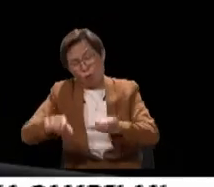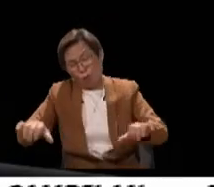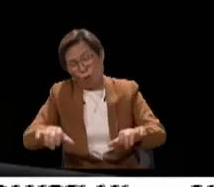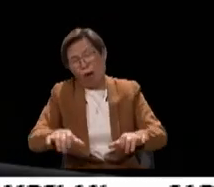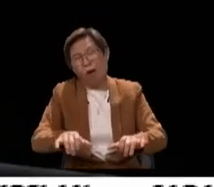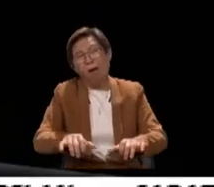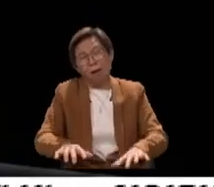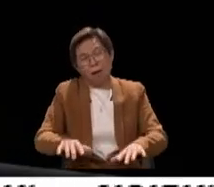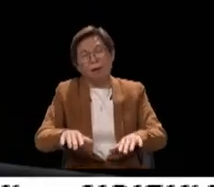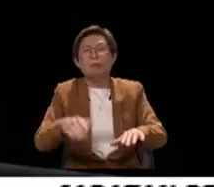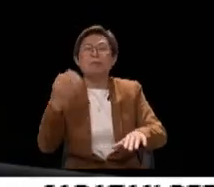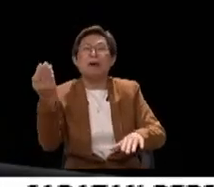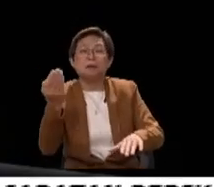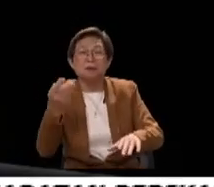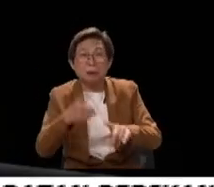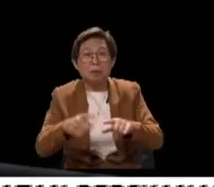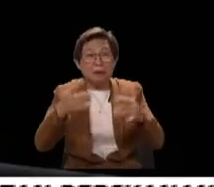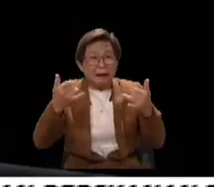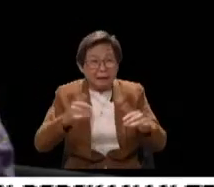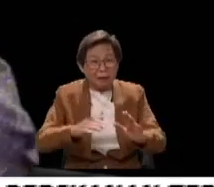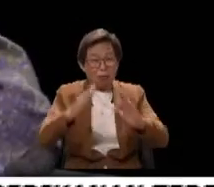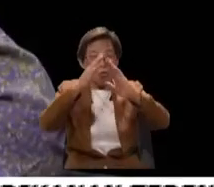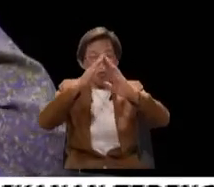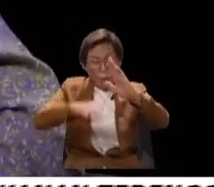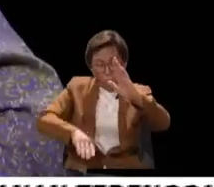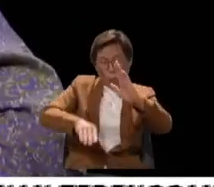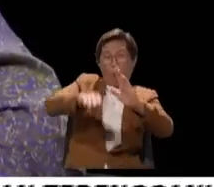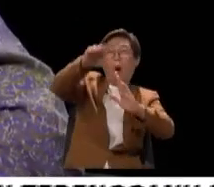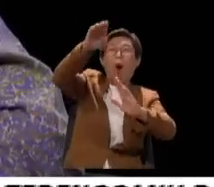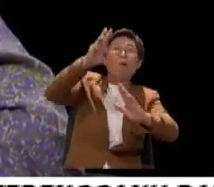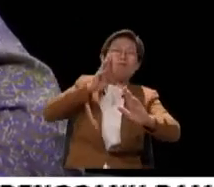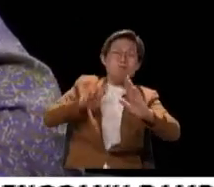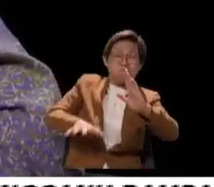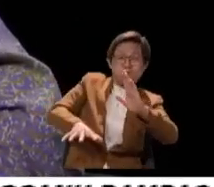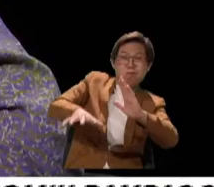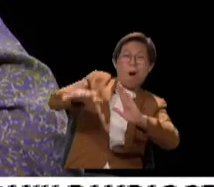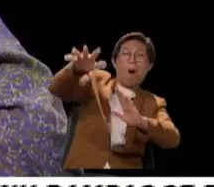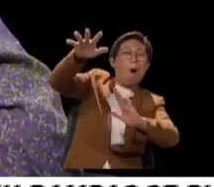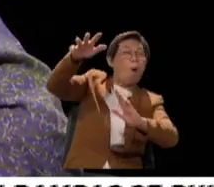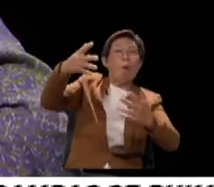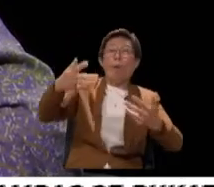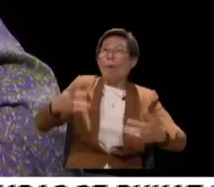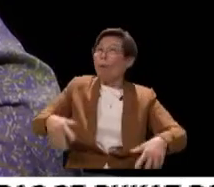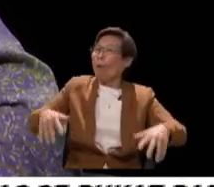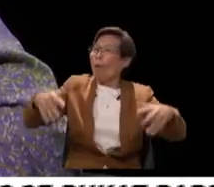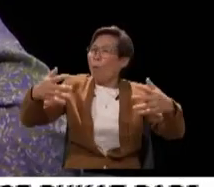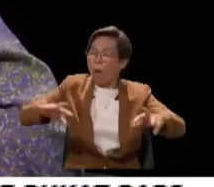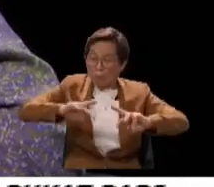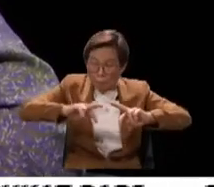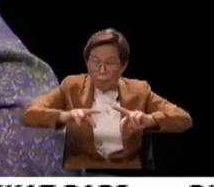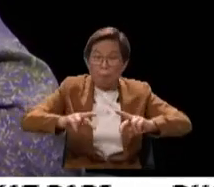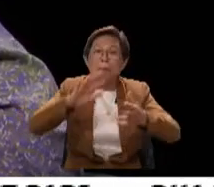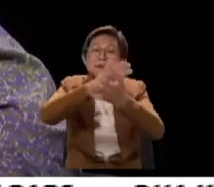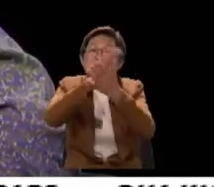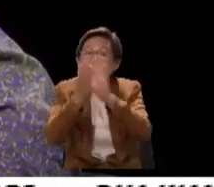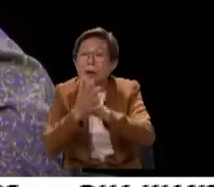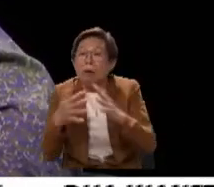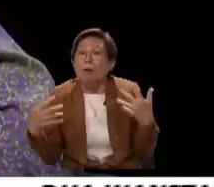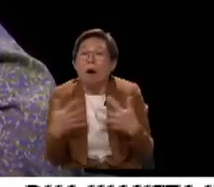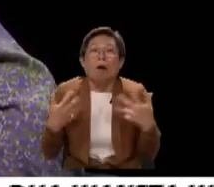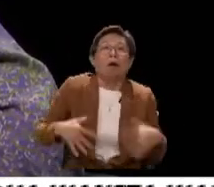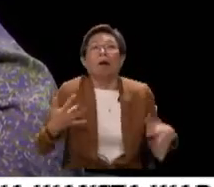kali ini memang luar biasa dan ianya mendatangkan satu keadaan yang panik e kepada